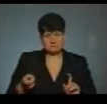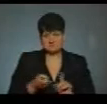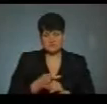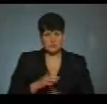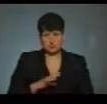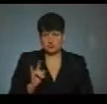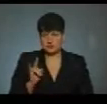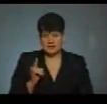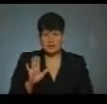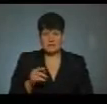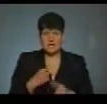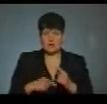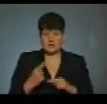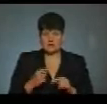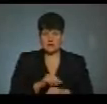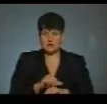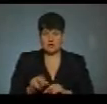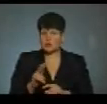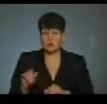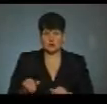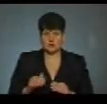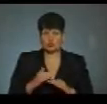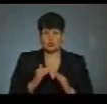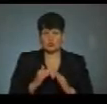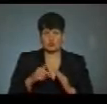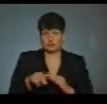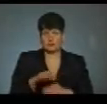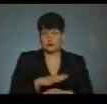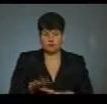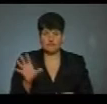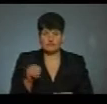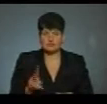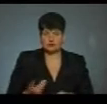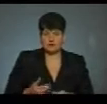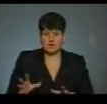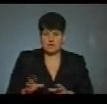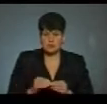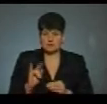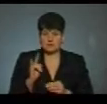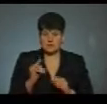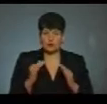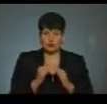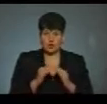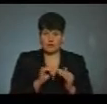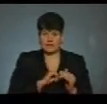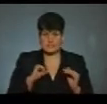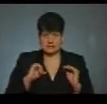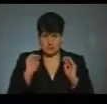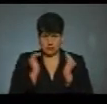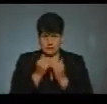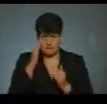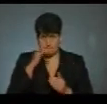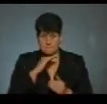дитиною та після повернення з-за кордону нікуди з будинку не виходив. Наразі всі, хто проживав з дитиною, вдома на самоізоляції.